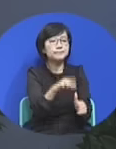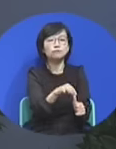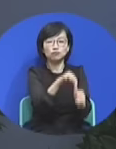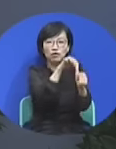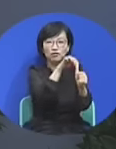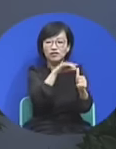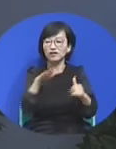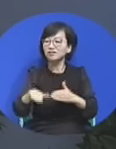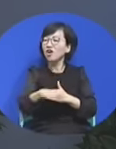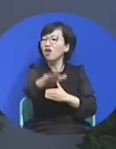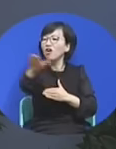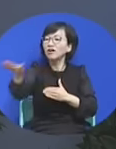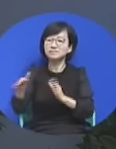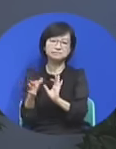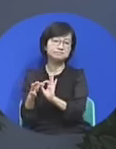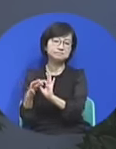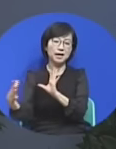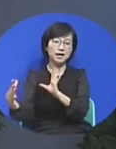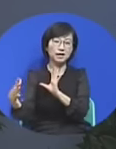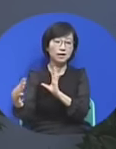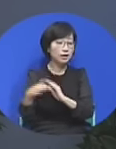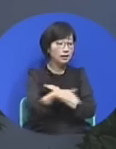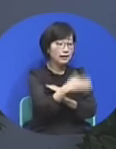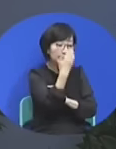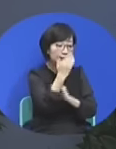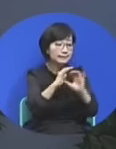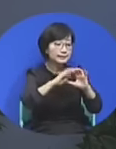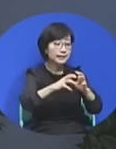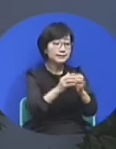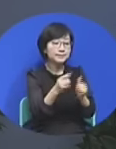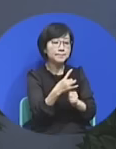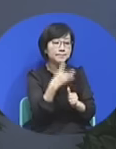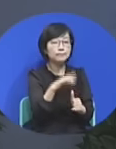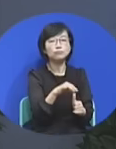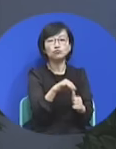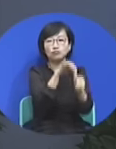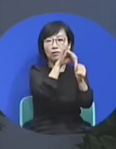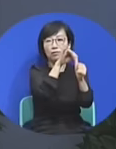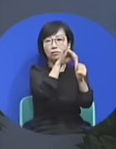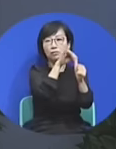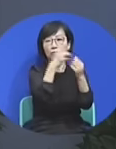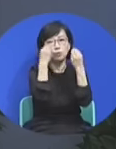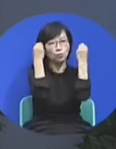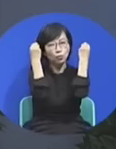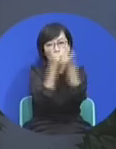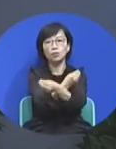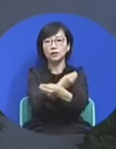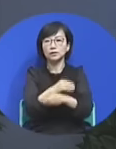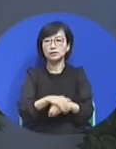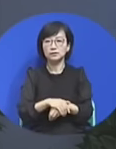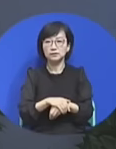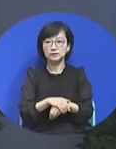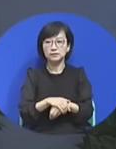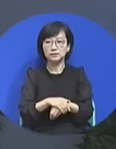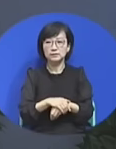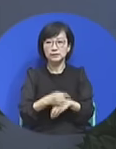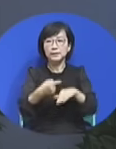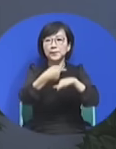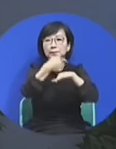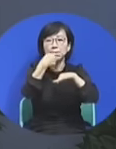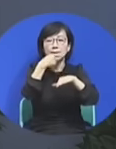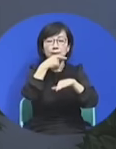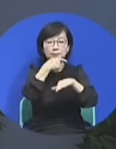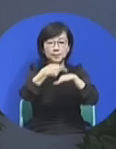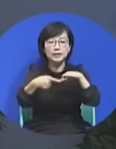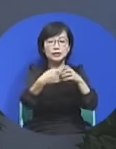the gospel to save all the nations of the world, but they thought that God, Christ, was their own Lord, their own master. 이게 민족주의입니다. And no one